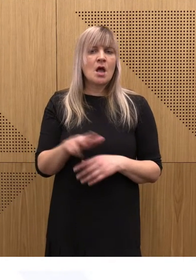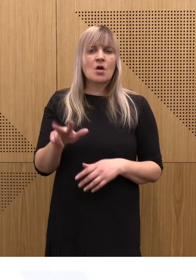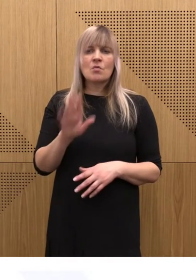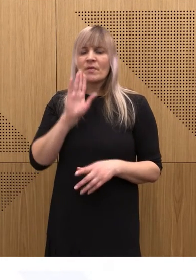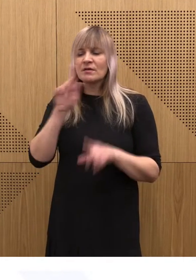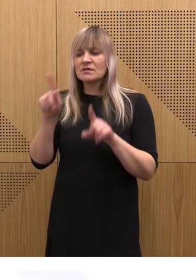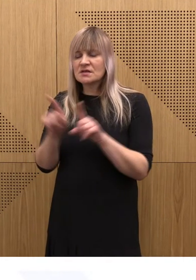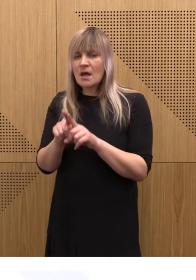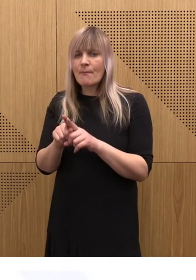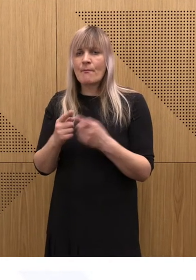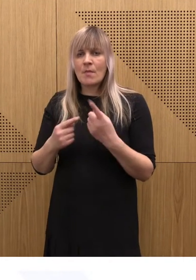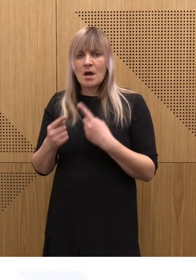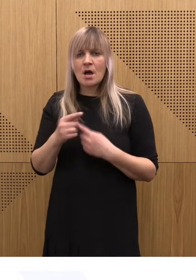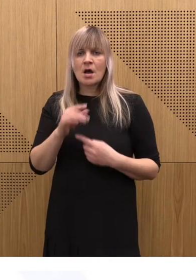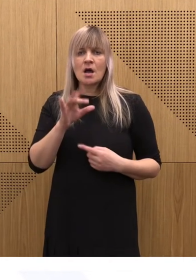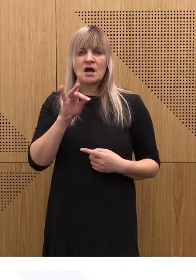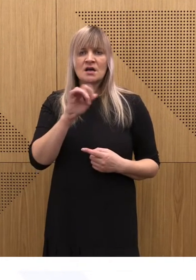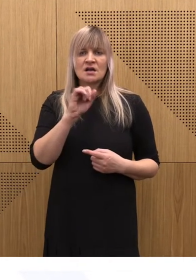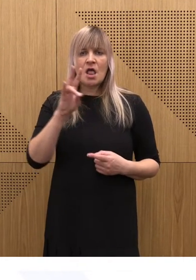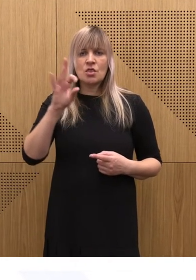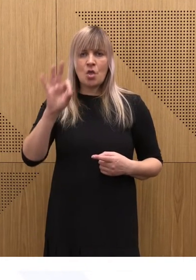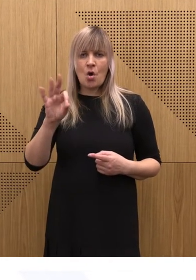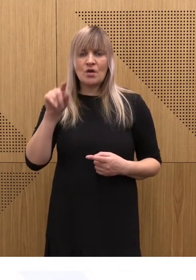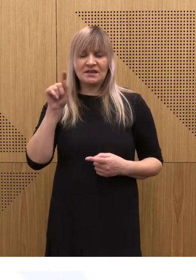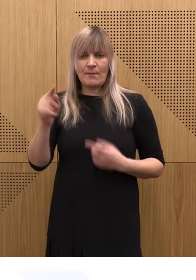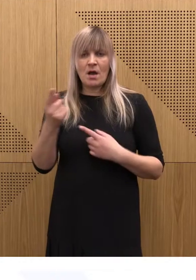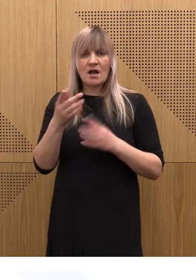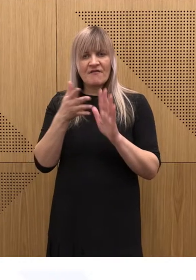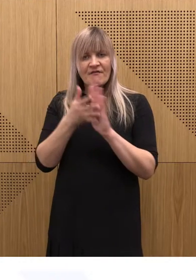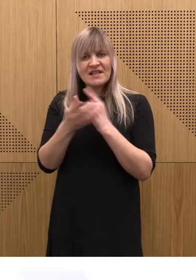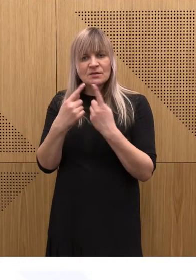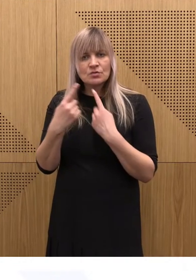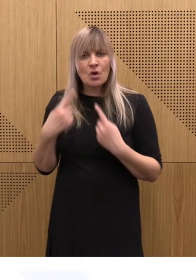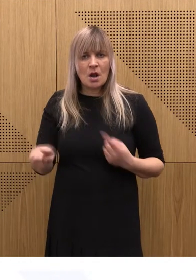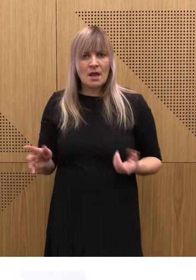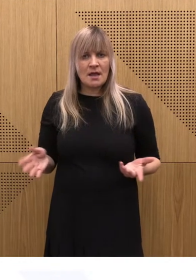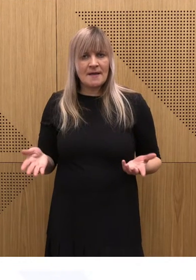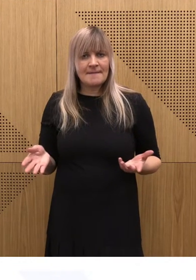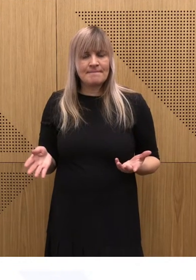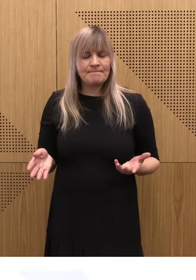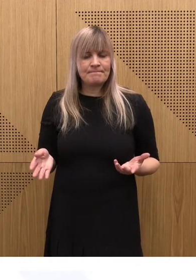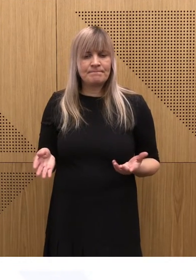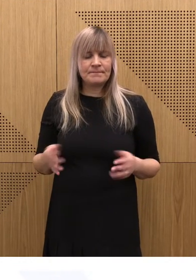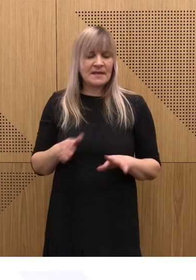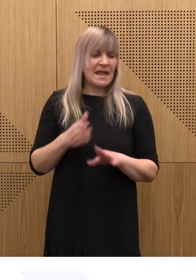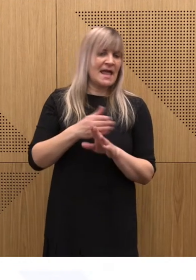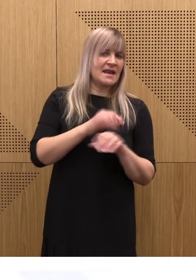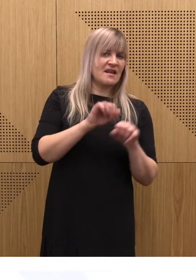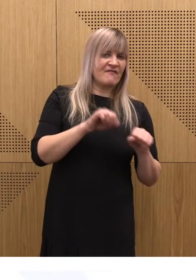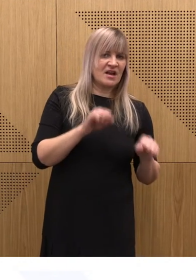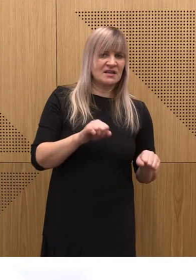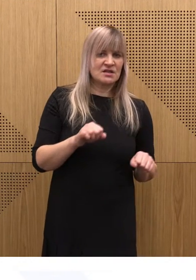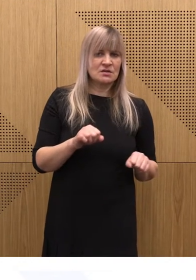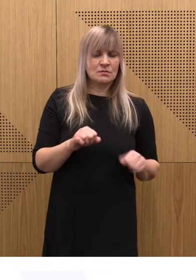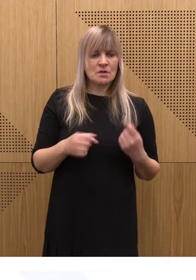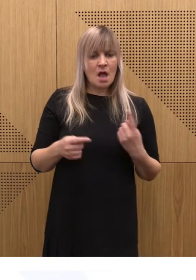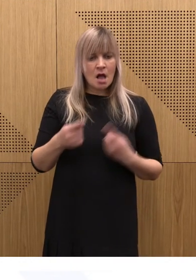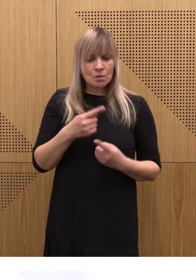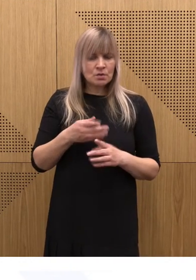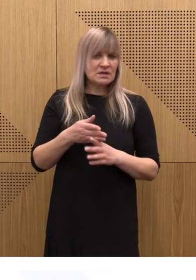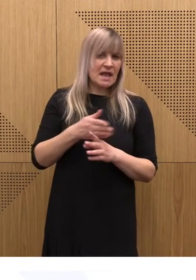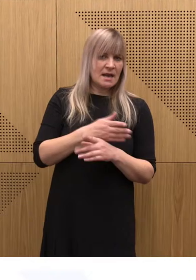ka Üllar Lannoga vestluses enne seda, kui valitsus põhimõtteliselt neid asju